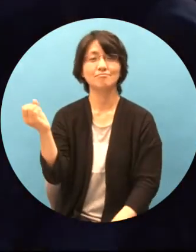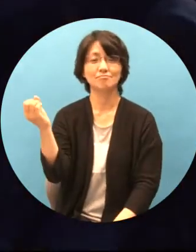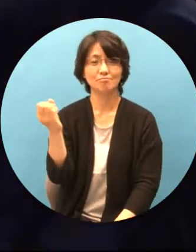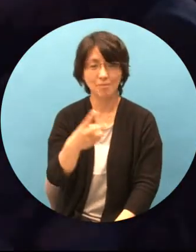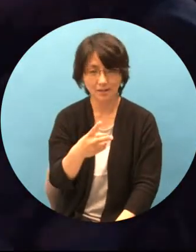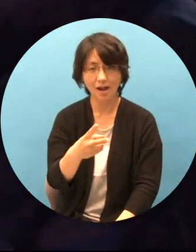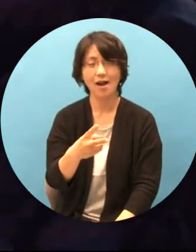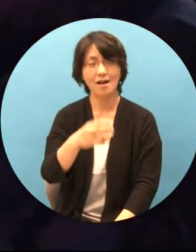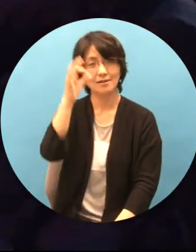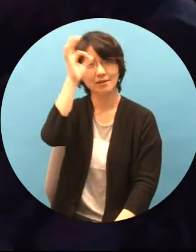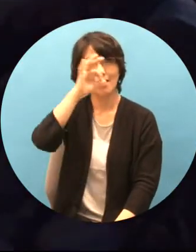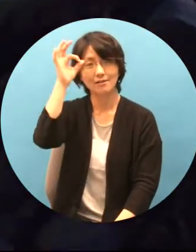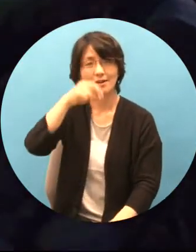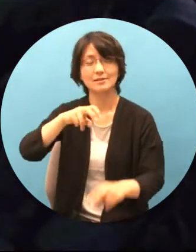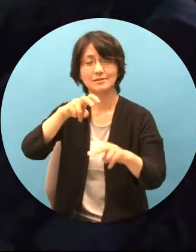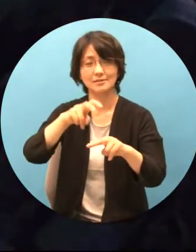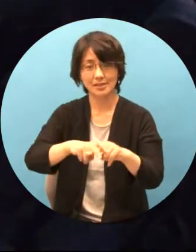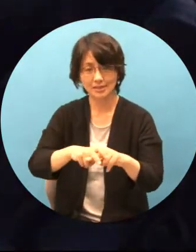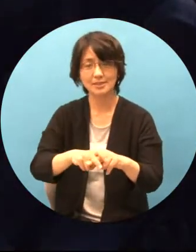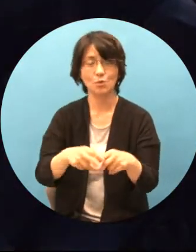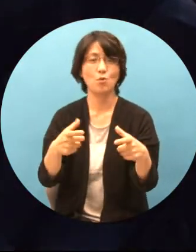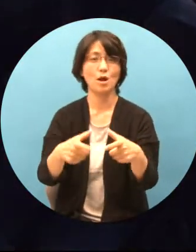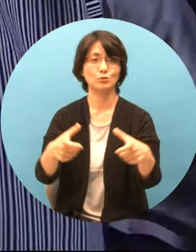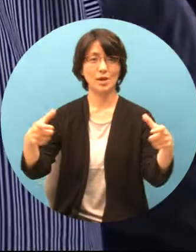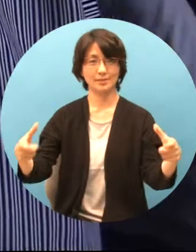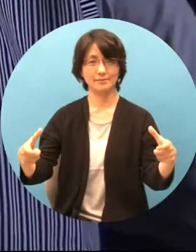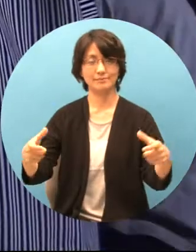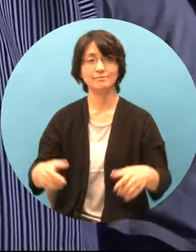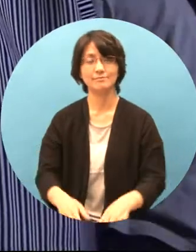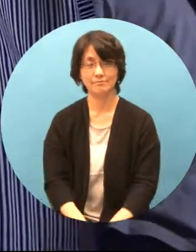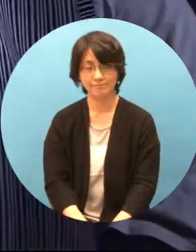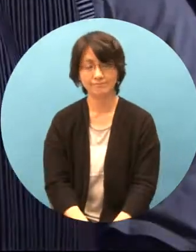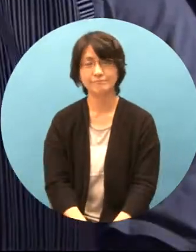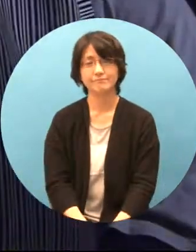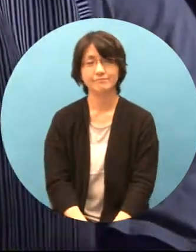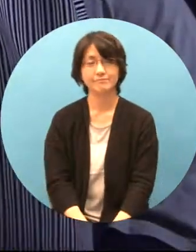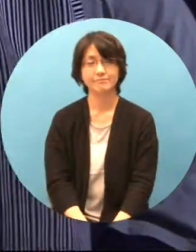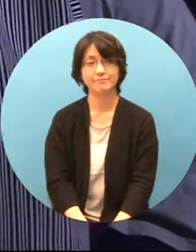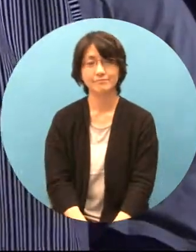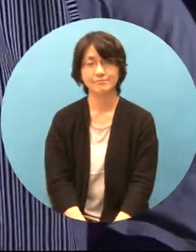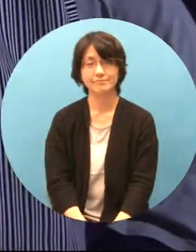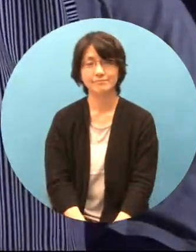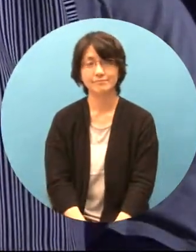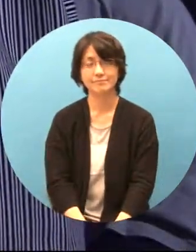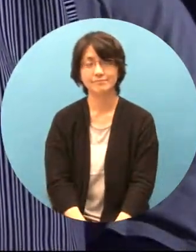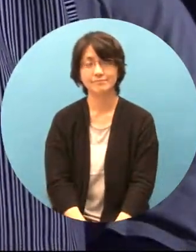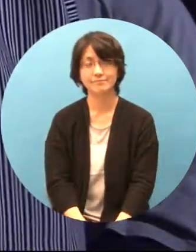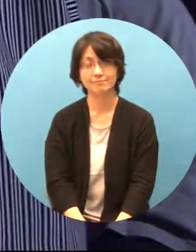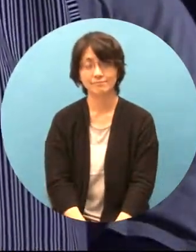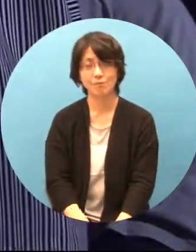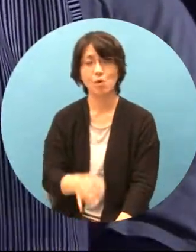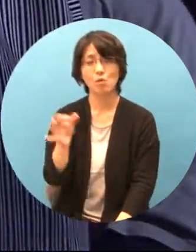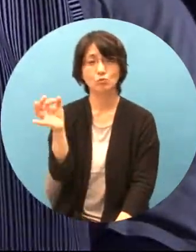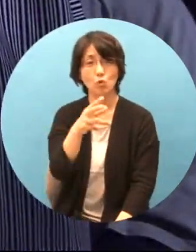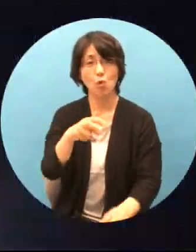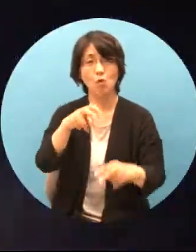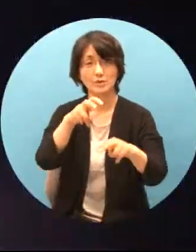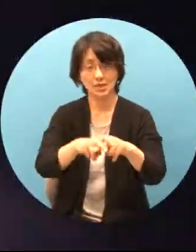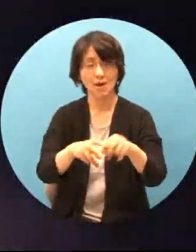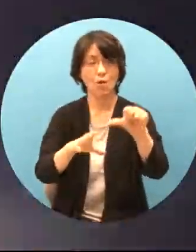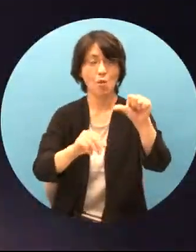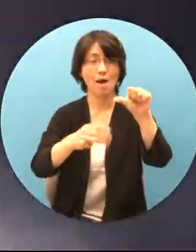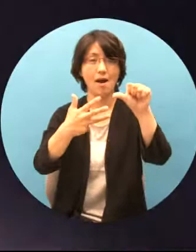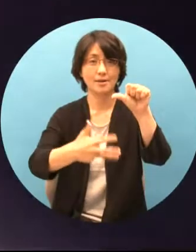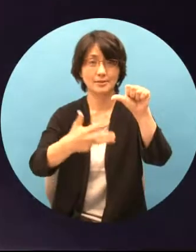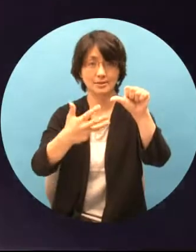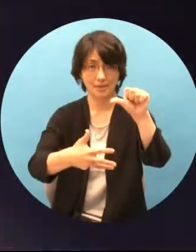年に引き続きまして、花火の無料観覧席を拡大するとともに有料観覧席も拡大しました。無料観覧席が5万